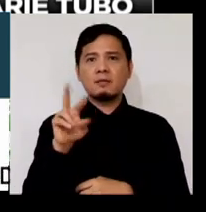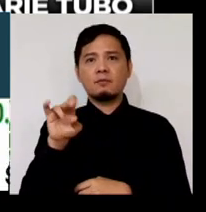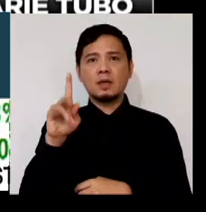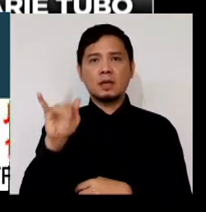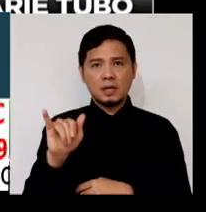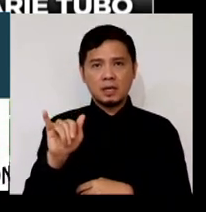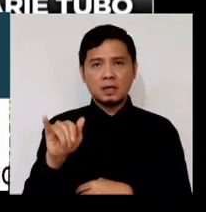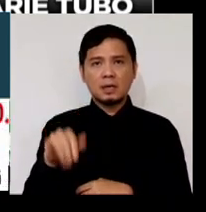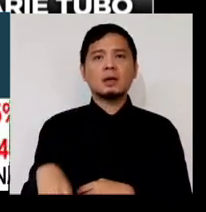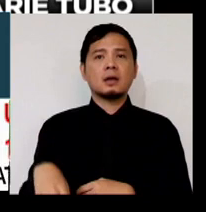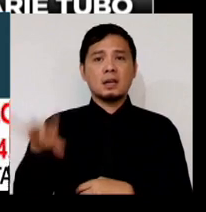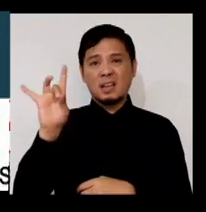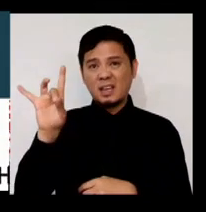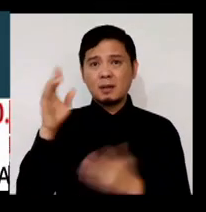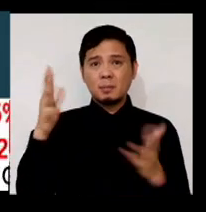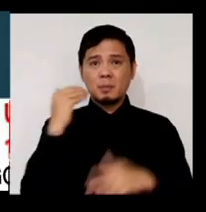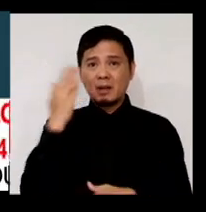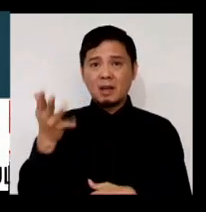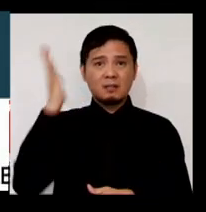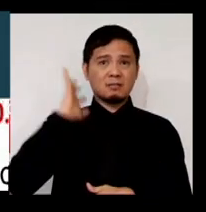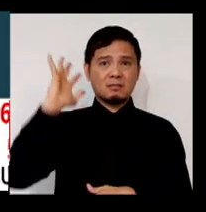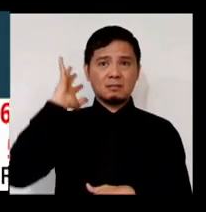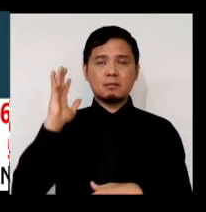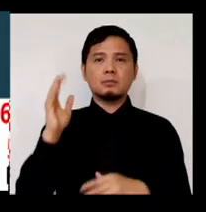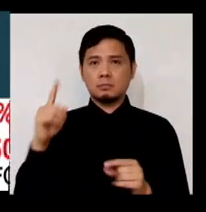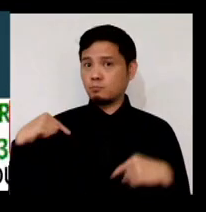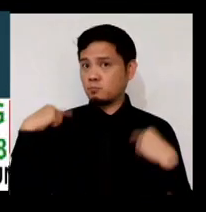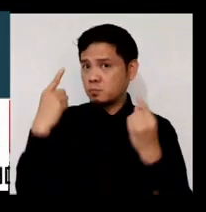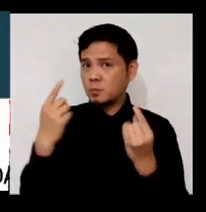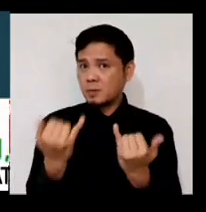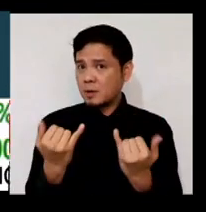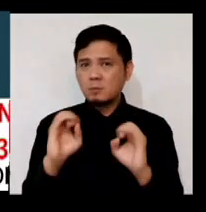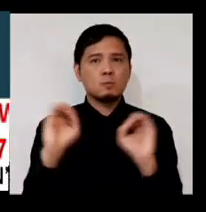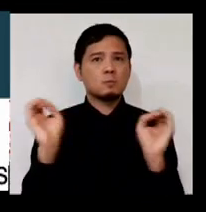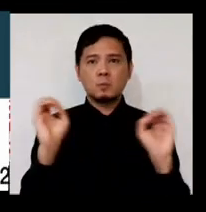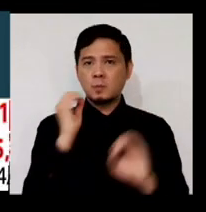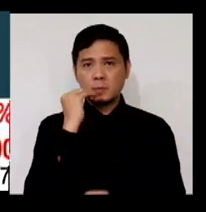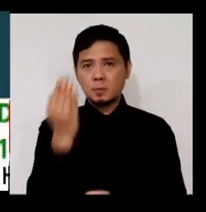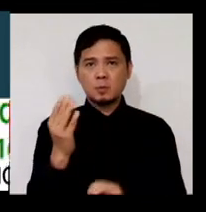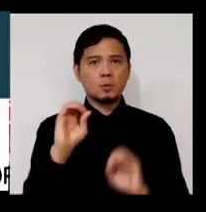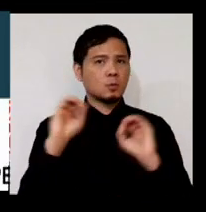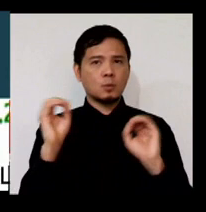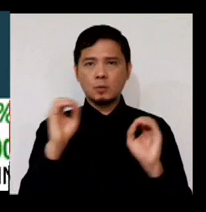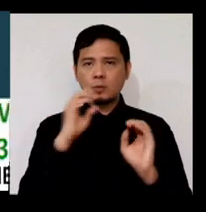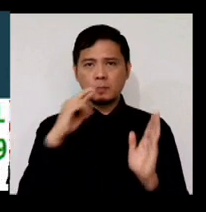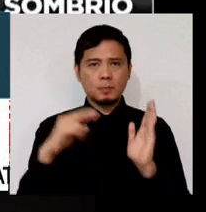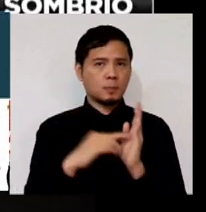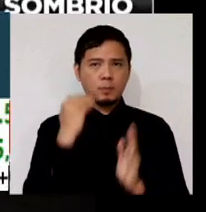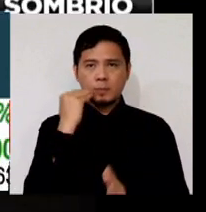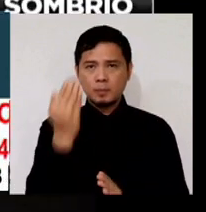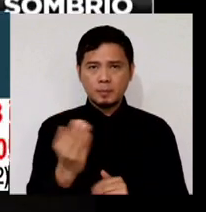ngayon, as of now, wala pa pong casualty na report sa akin, except itong